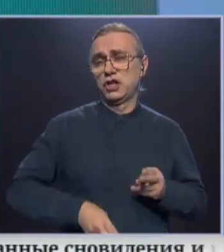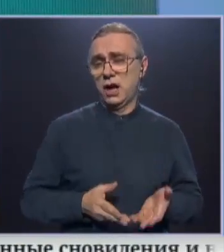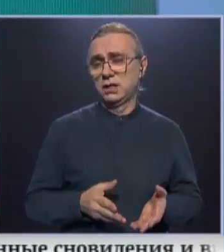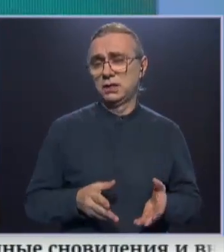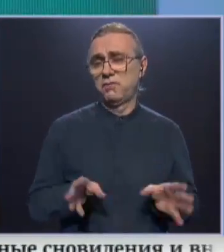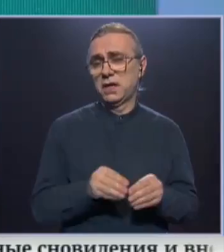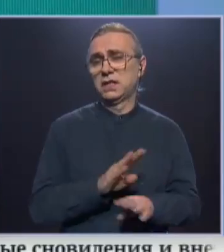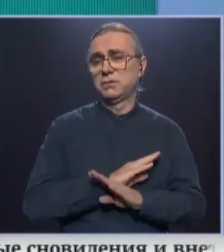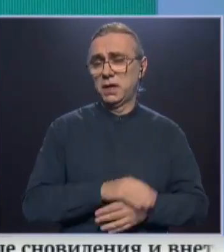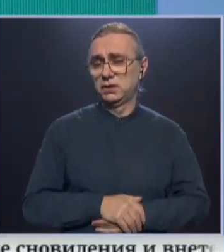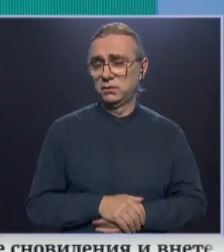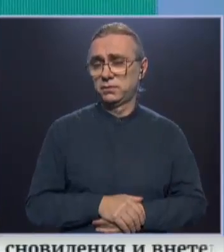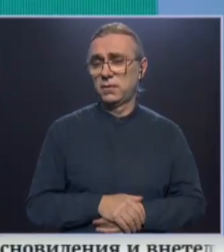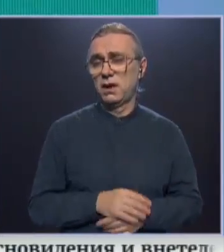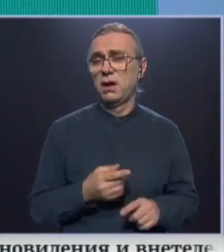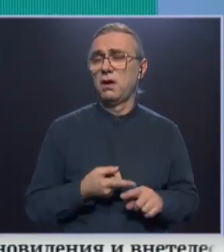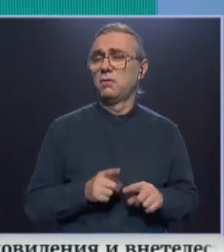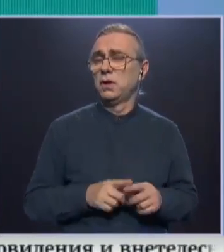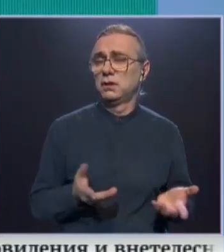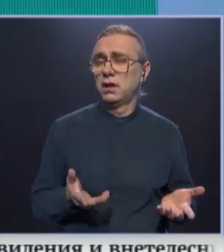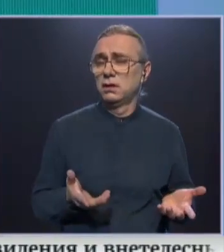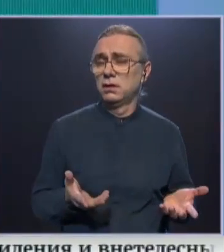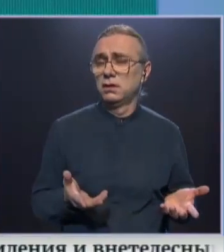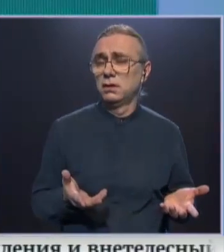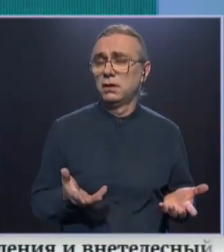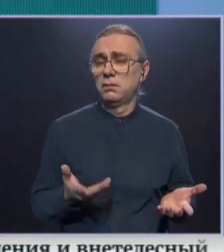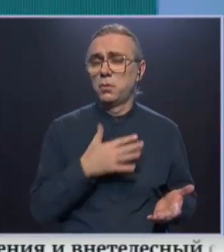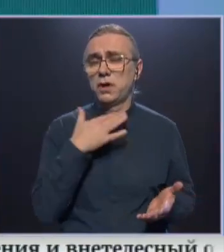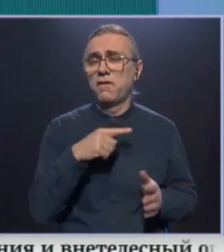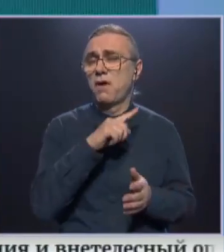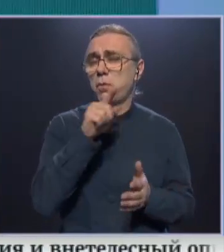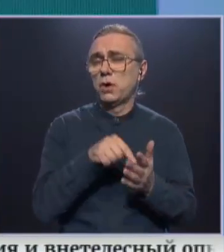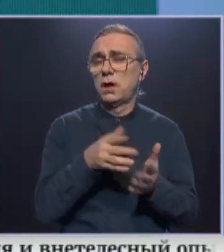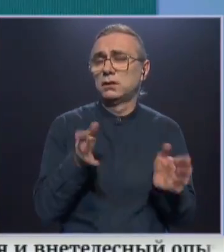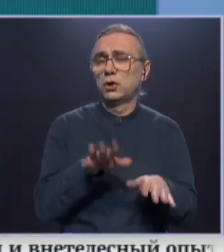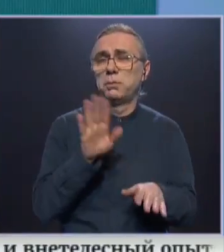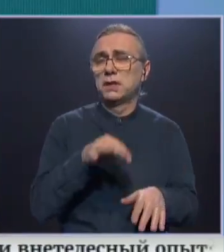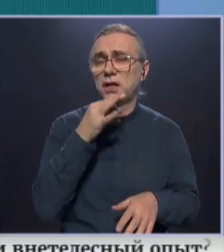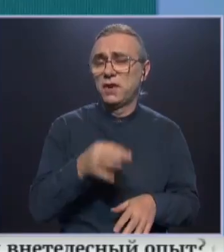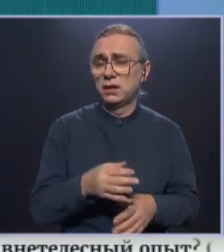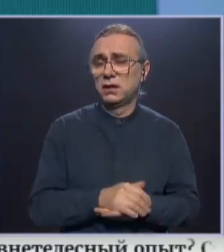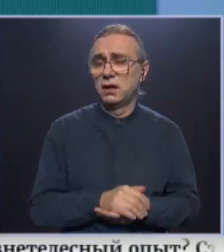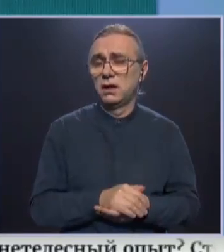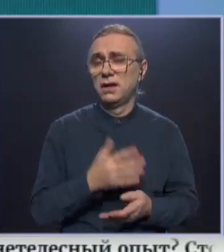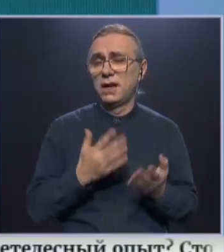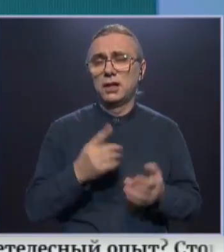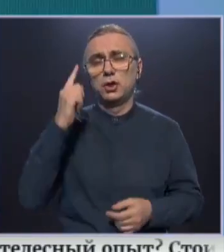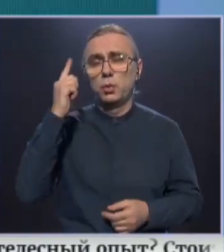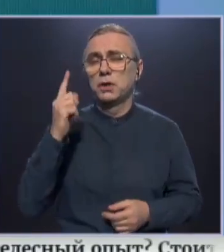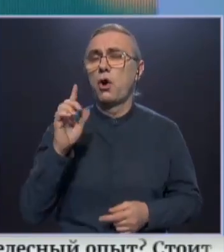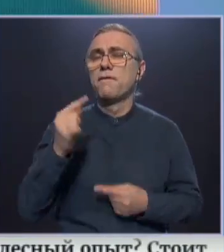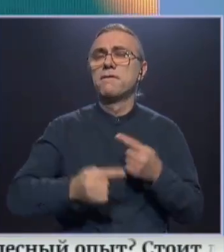Множество вопросов останутся без ответа, если забыть о вечной жизни. У Бога нет мертвых, у Бога все живы. И все